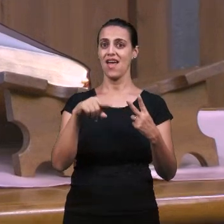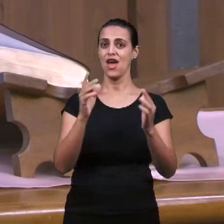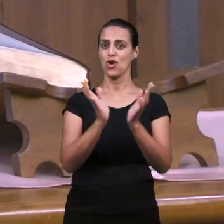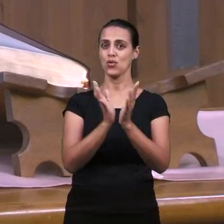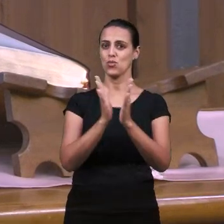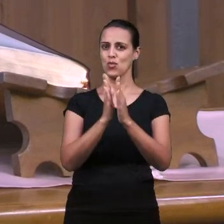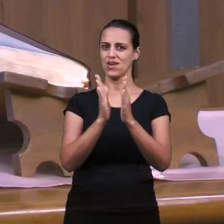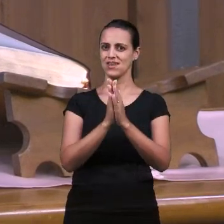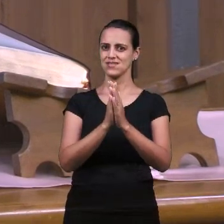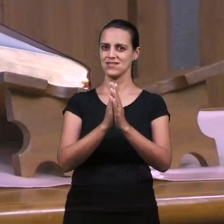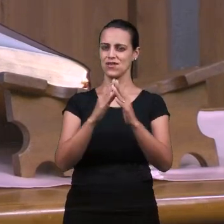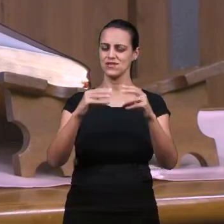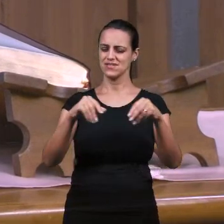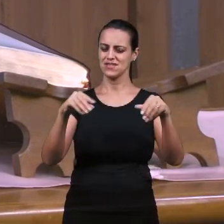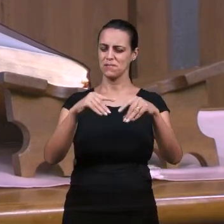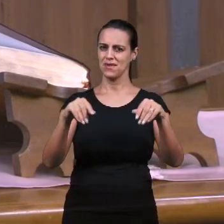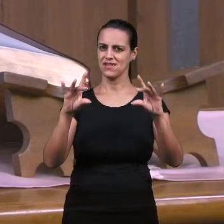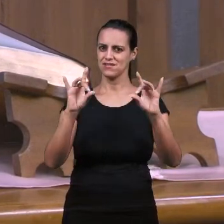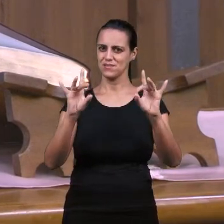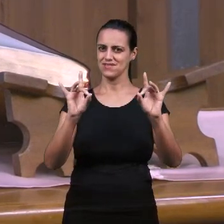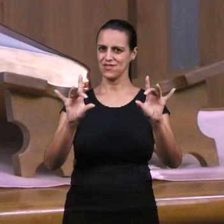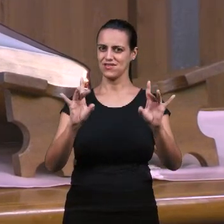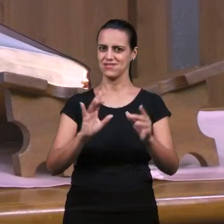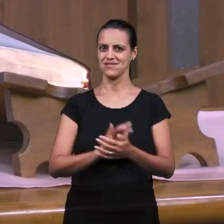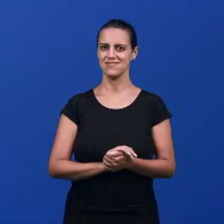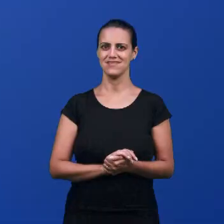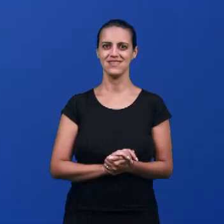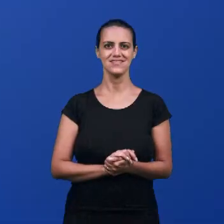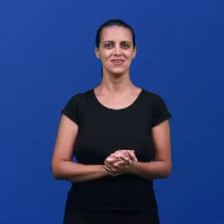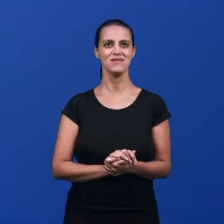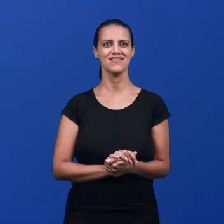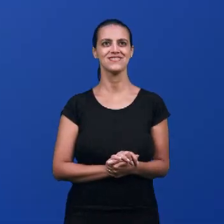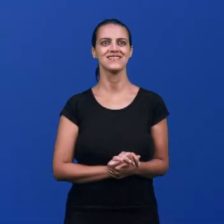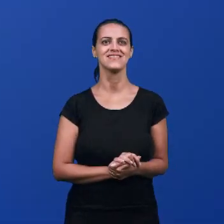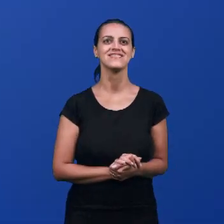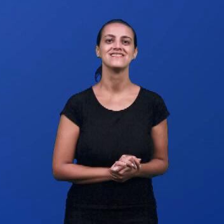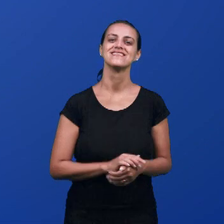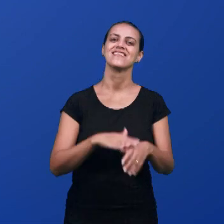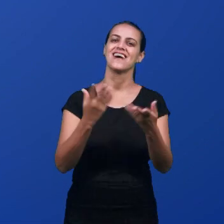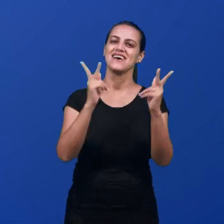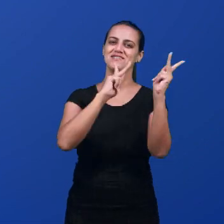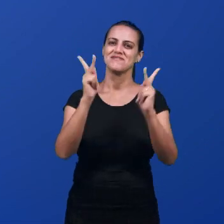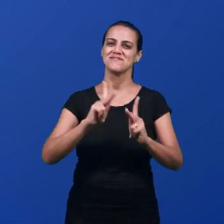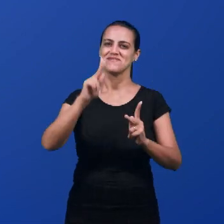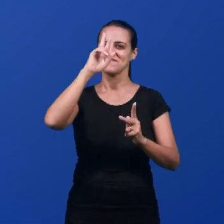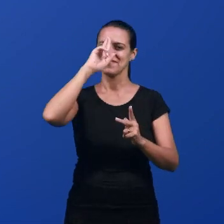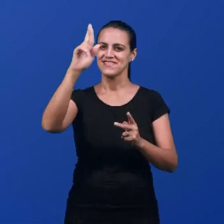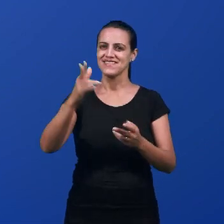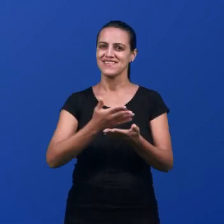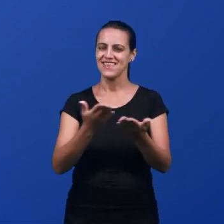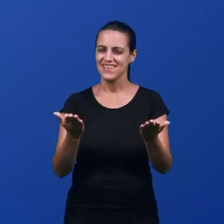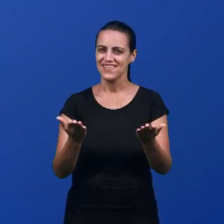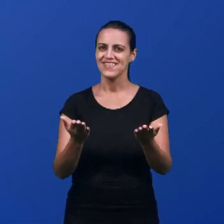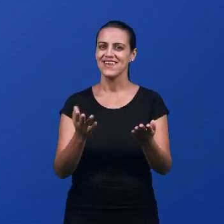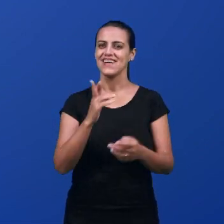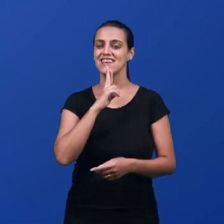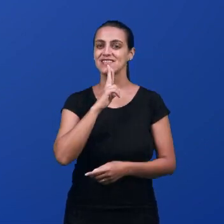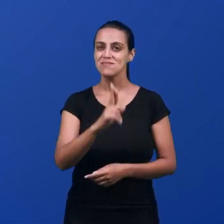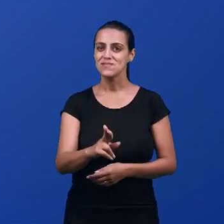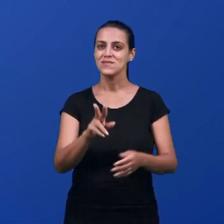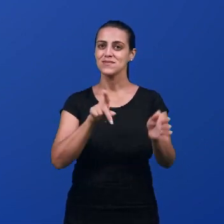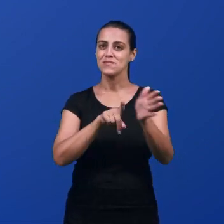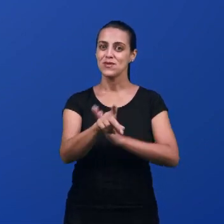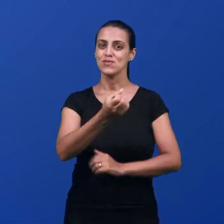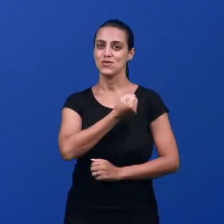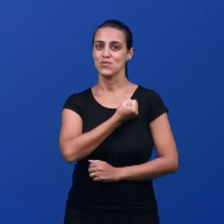groupe de prière Semences Précieuses. Nous allons voir les deux réponses. Mes frères, la paix du Seigneur, la réponse à la